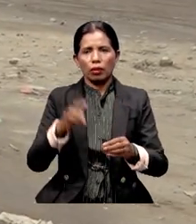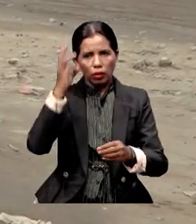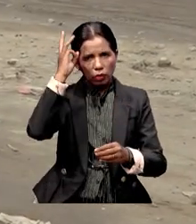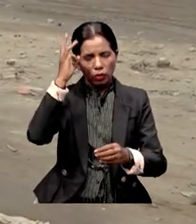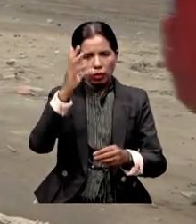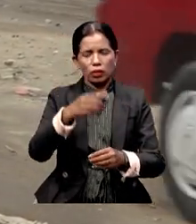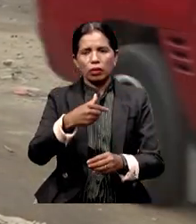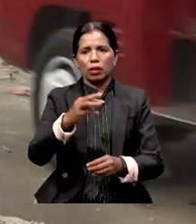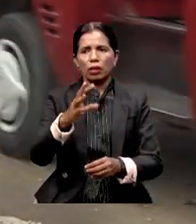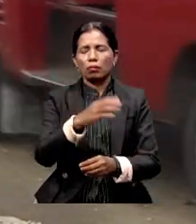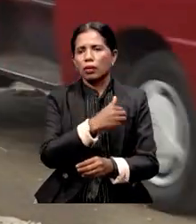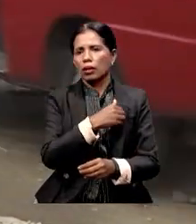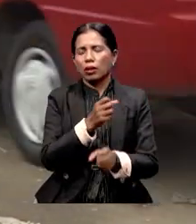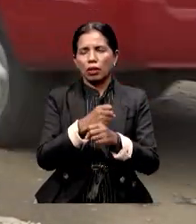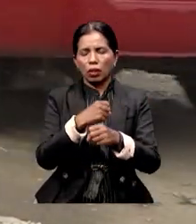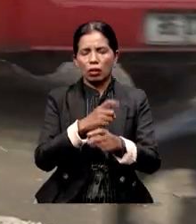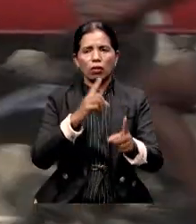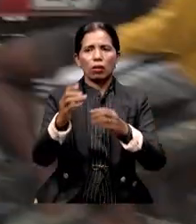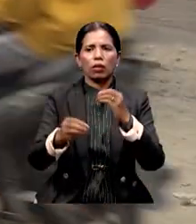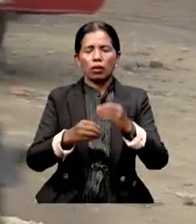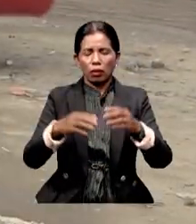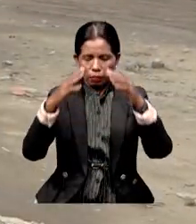ne Giamen sidau kalo konfirmasaun ho